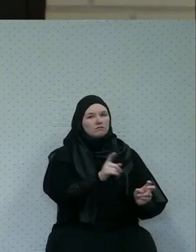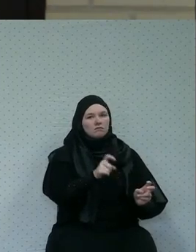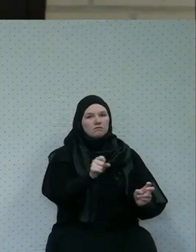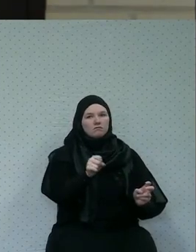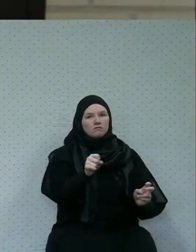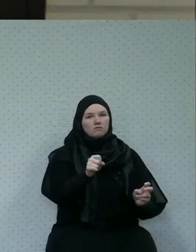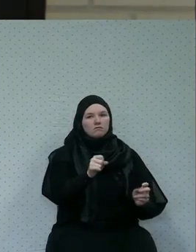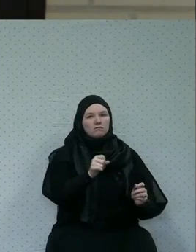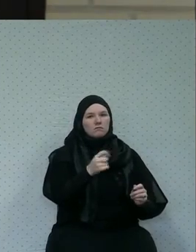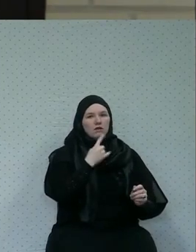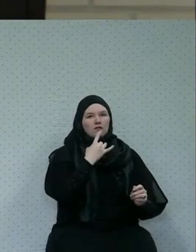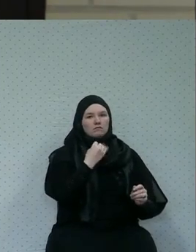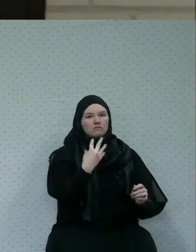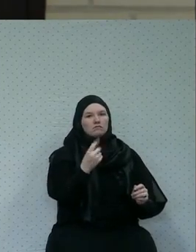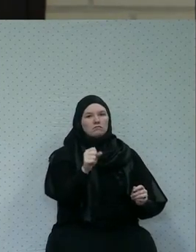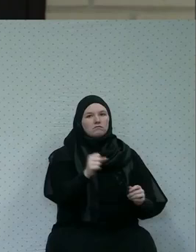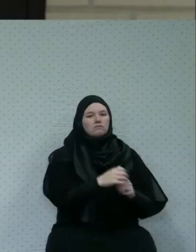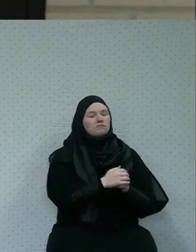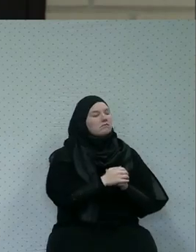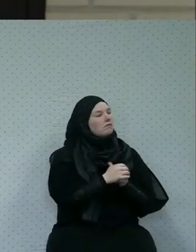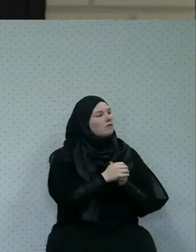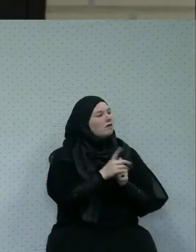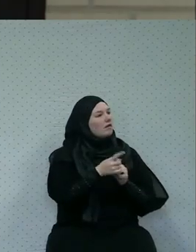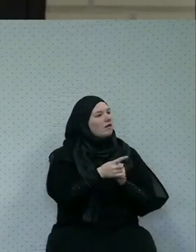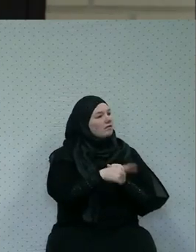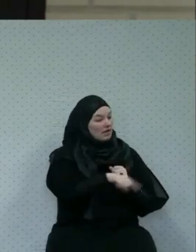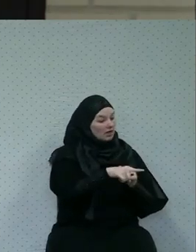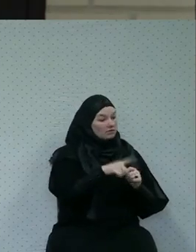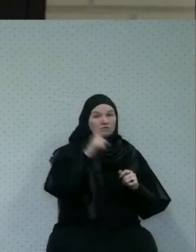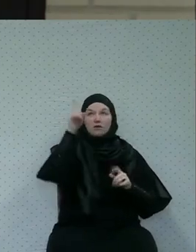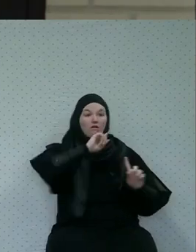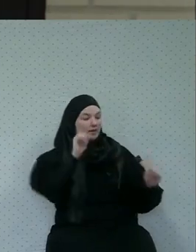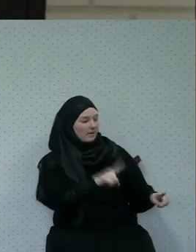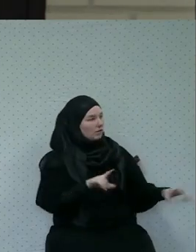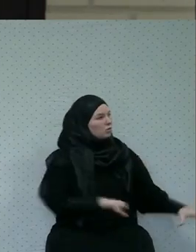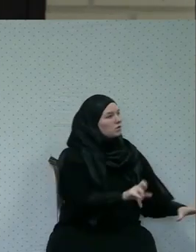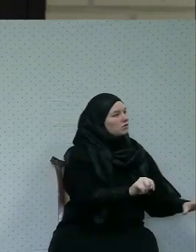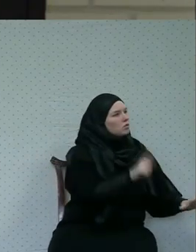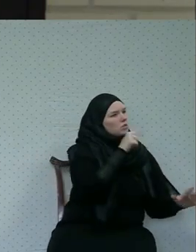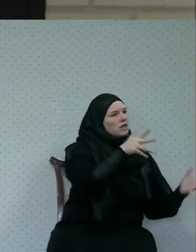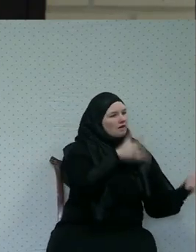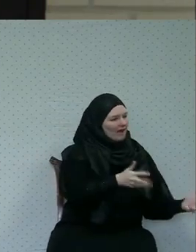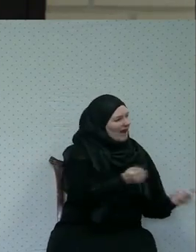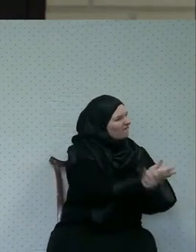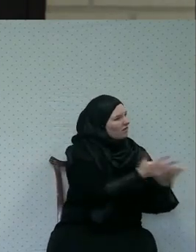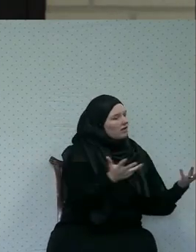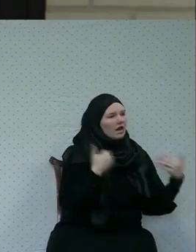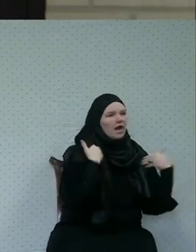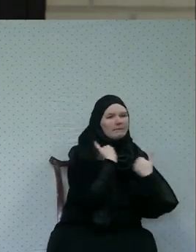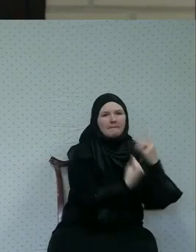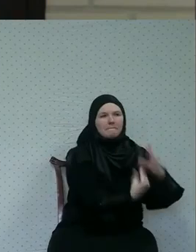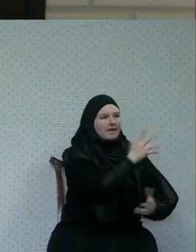ويفعلون ما يؤمرون. And they do what they are commanded. So who's left? Who's the